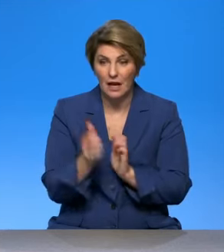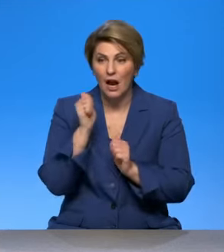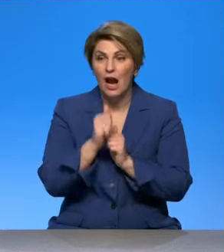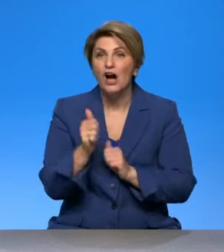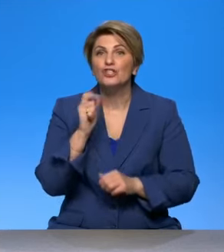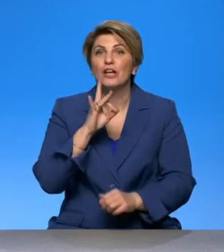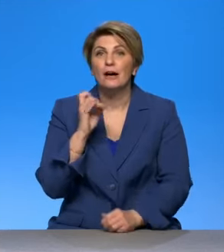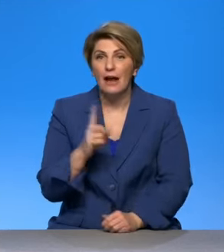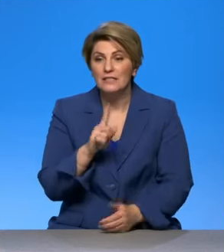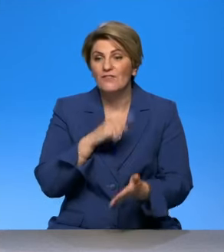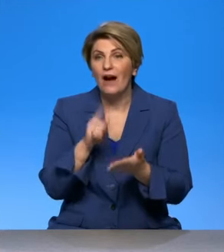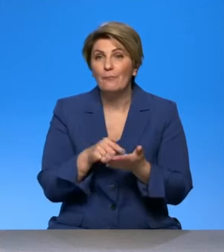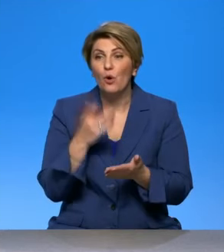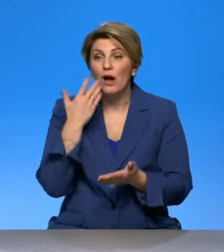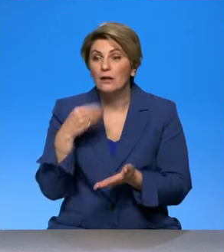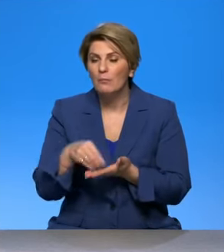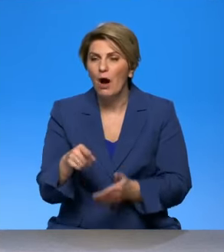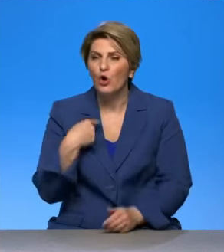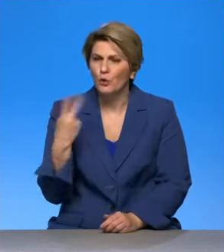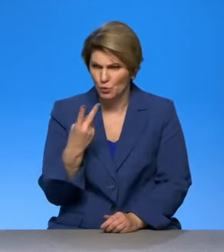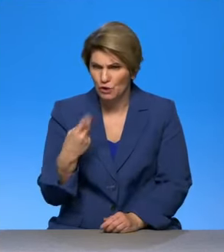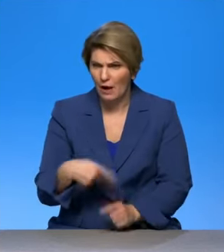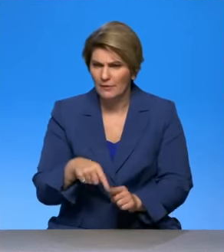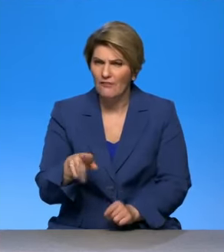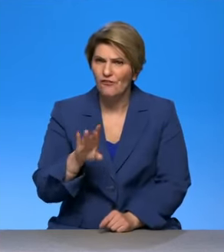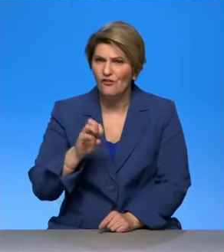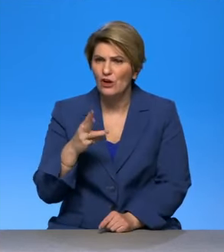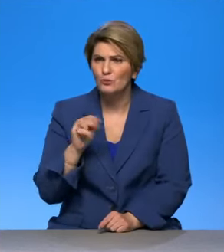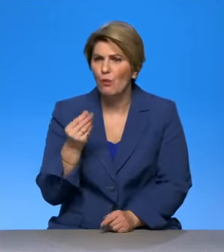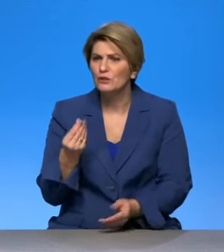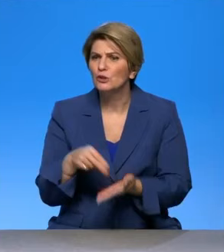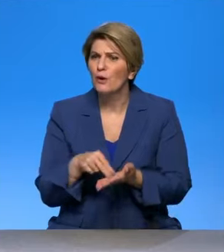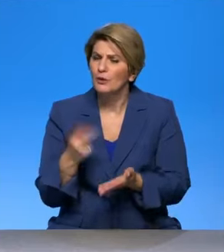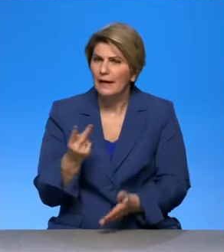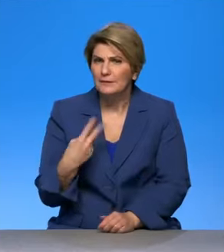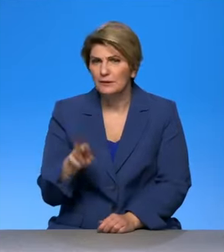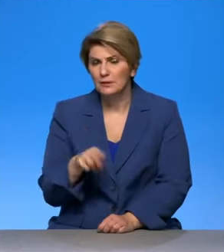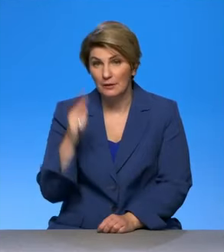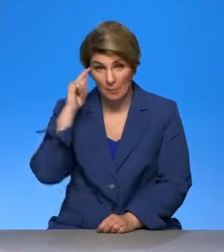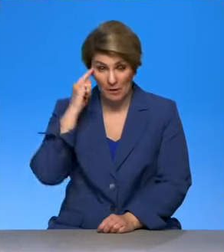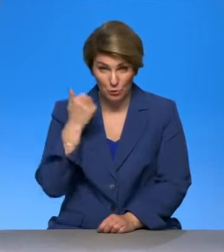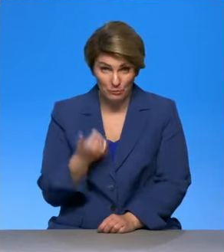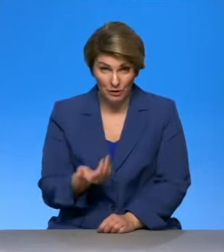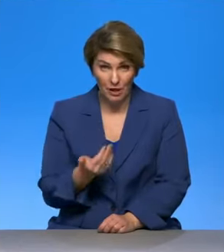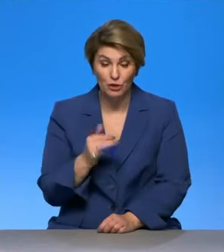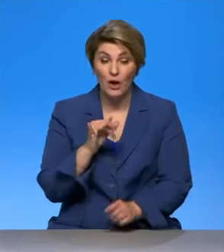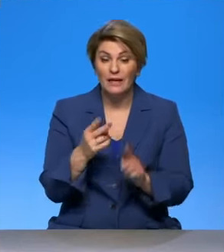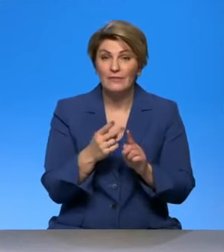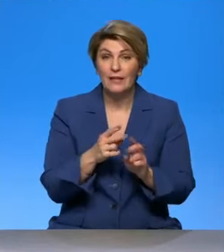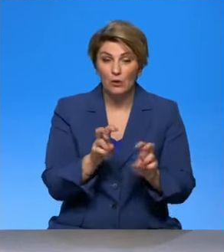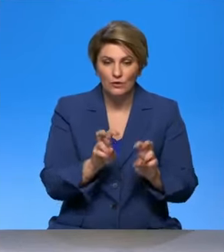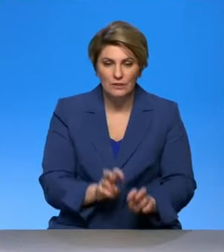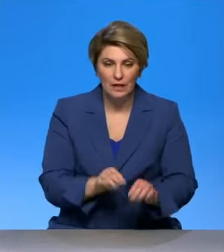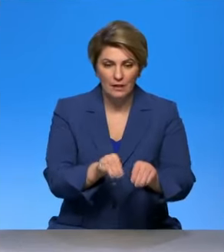вопрос, а нужна ли мне эта вещь конкретно сейчас по этой цене? Все, вот этот вопрос, он очень сильно поможет. И второе, просто сесть и выписать, а что мне нужно